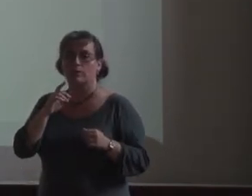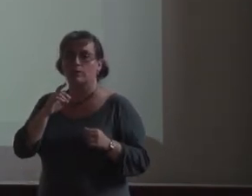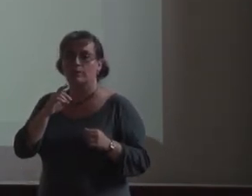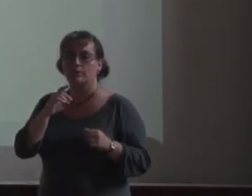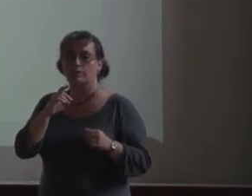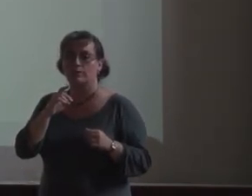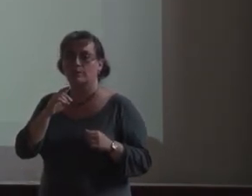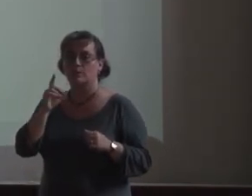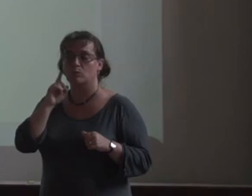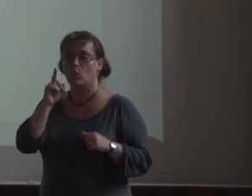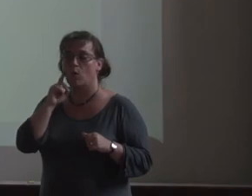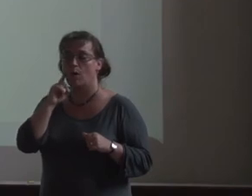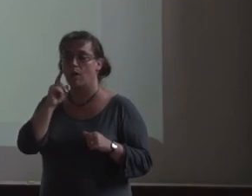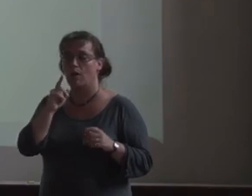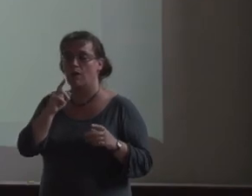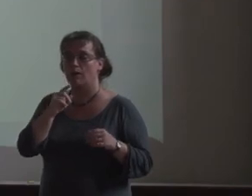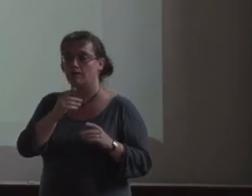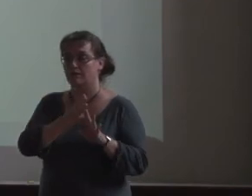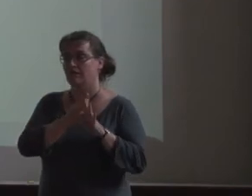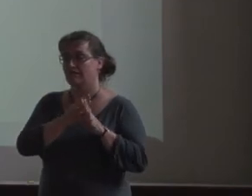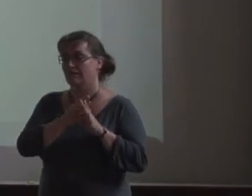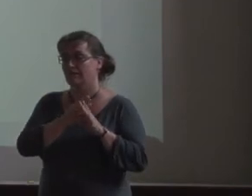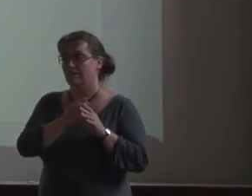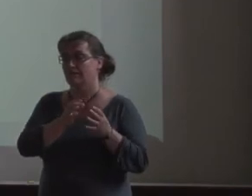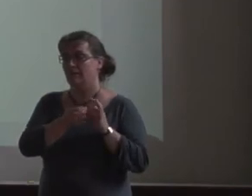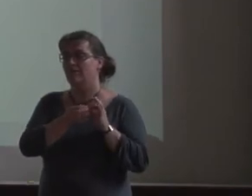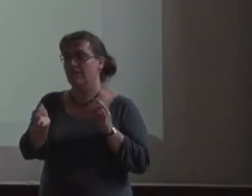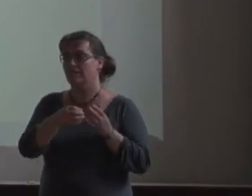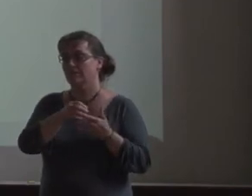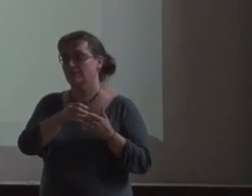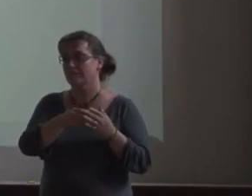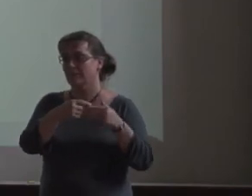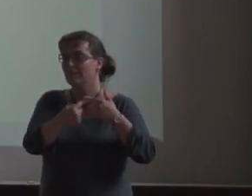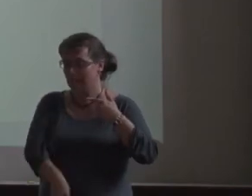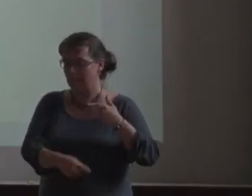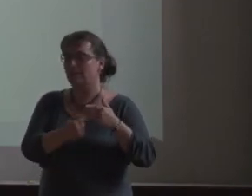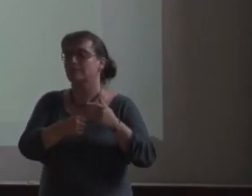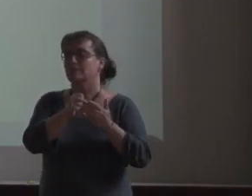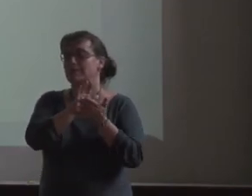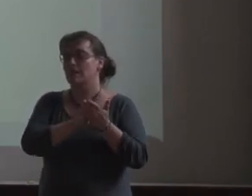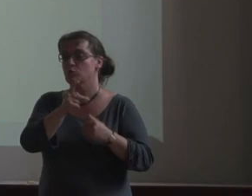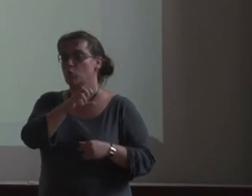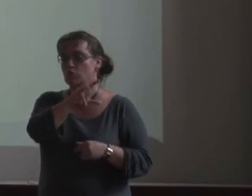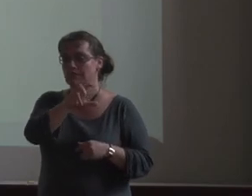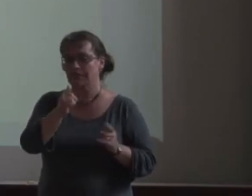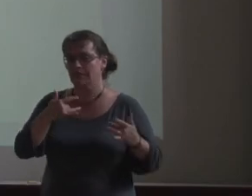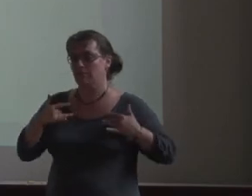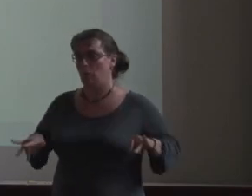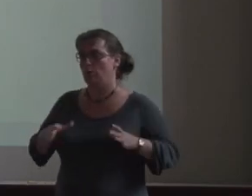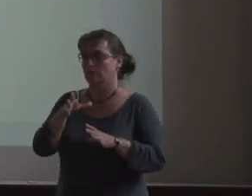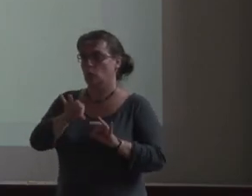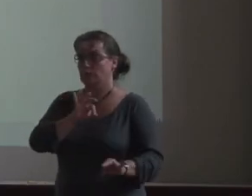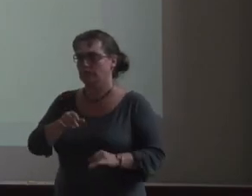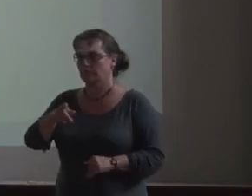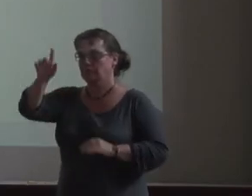pourquoi les fils de messages POSIX ? La réponse est, ça a été choisi avant que j'arrive. Je n'étais pas dans le comité au moment où la décision a été